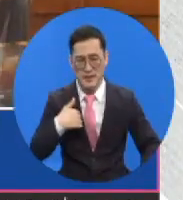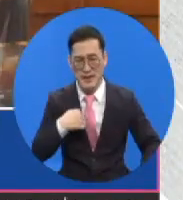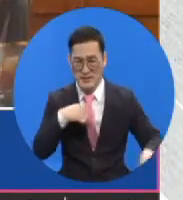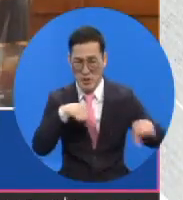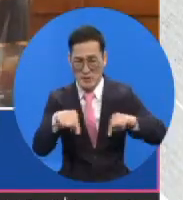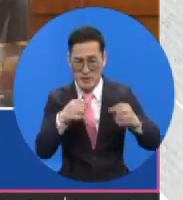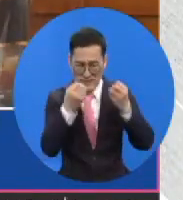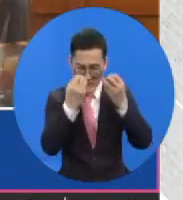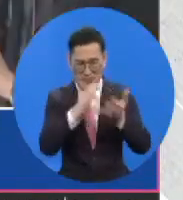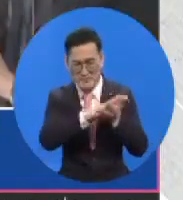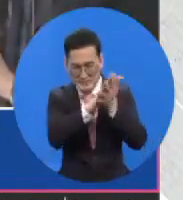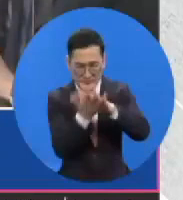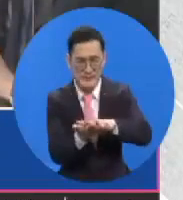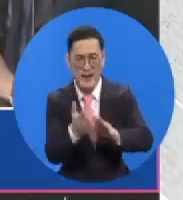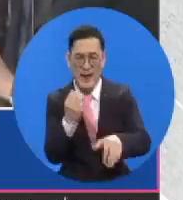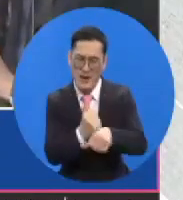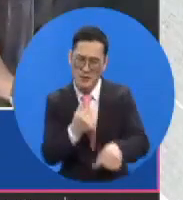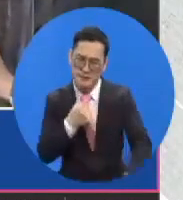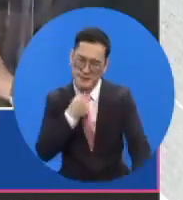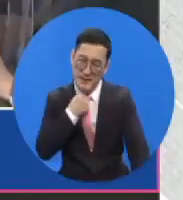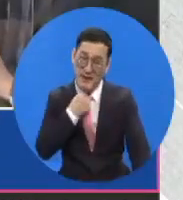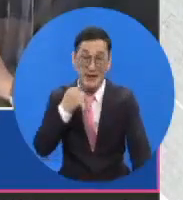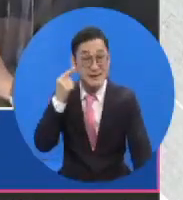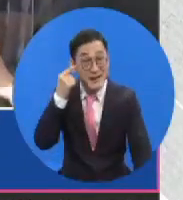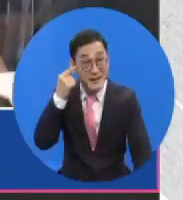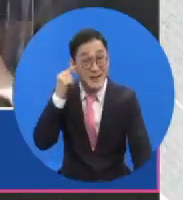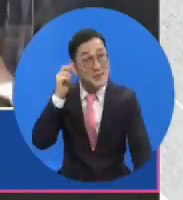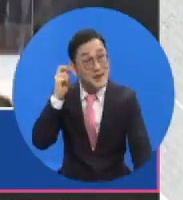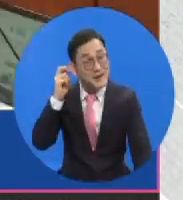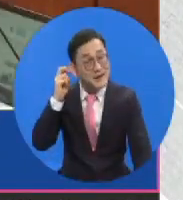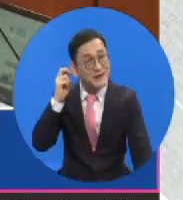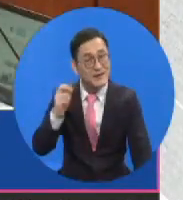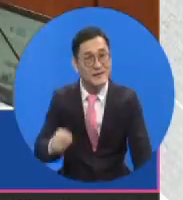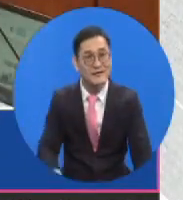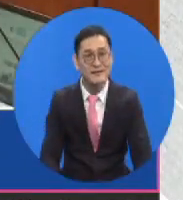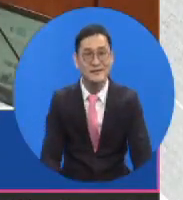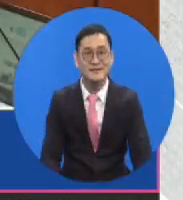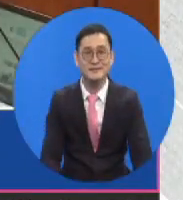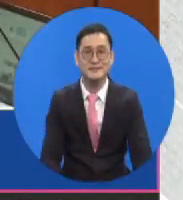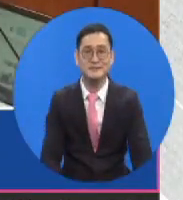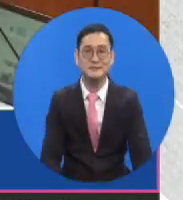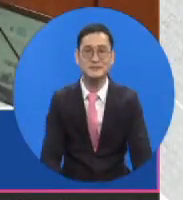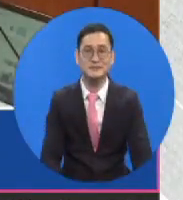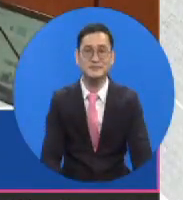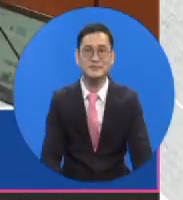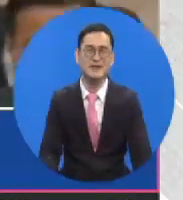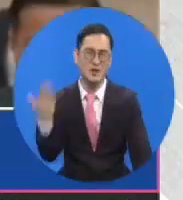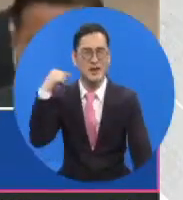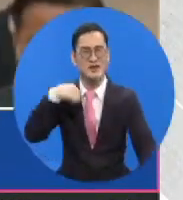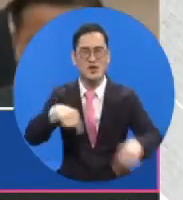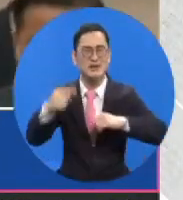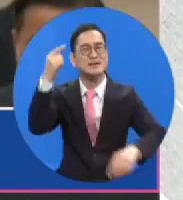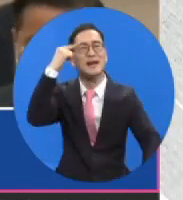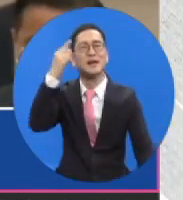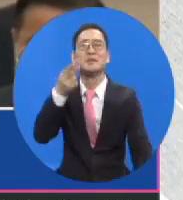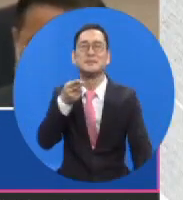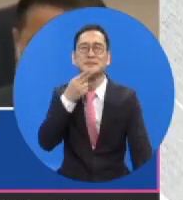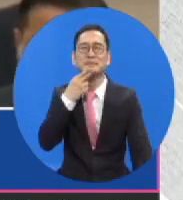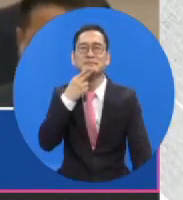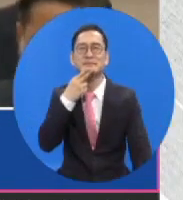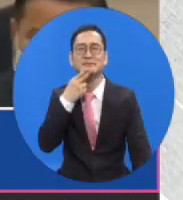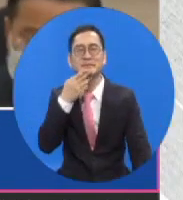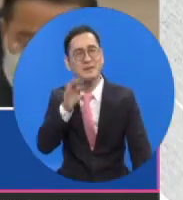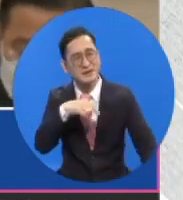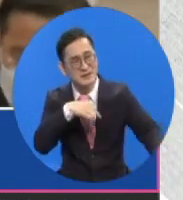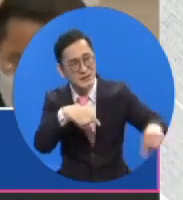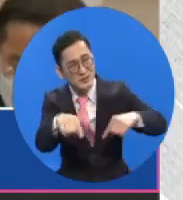해봐야겠다. 이제 그런 생각은 충분히 할 수 있다고 봐요. 예. 그래서 저는 뭐 전에는 정치를 하지 않을 거라 아마 윤석열 총장은 그렇게